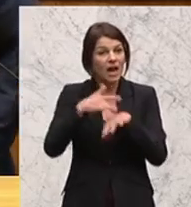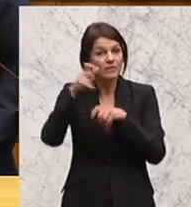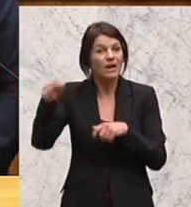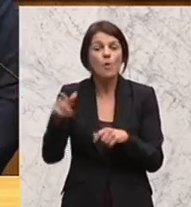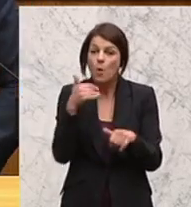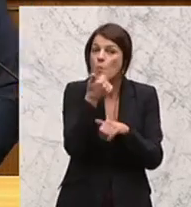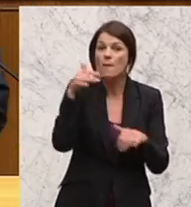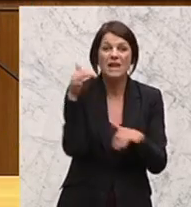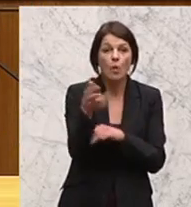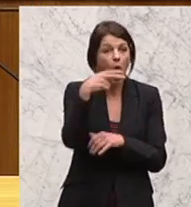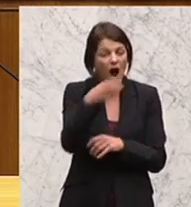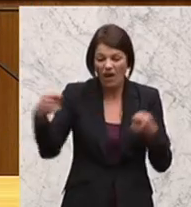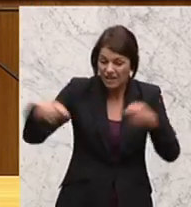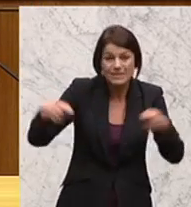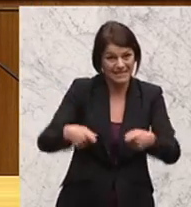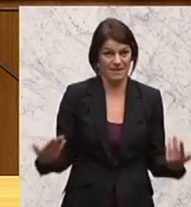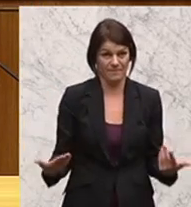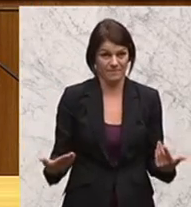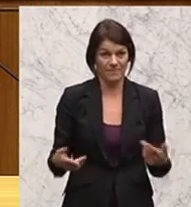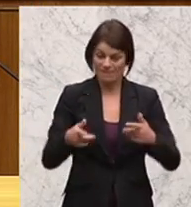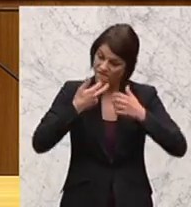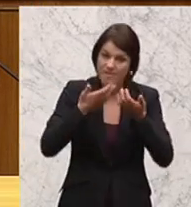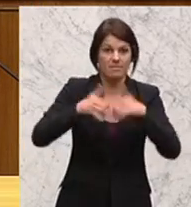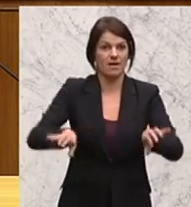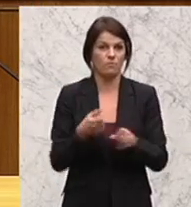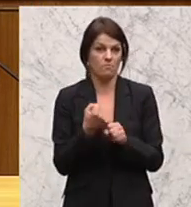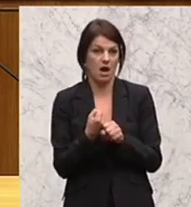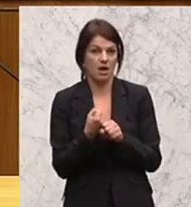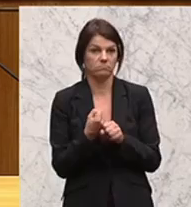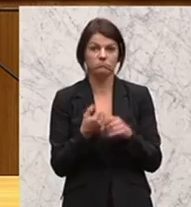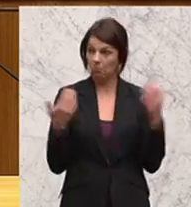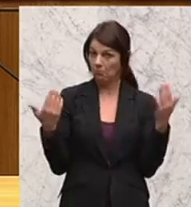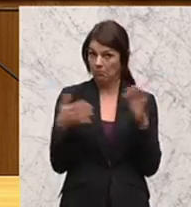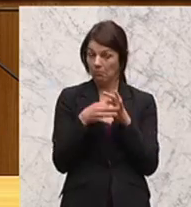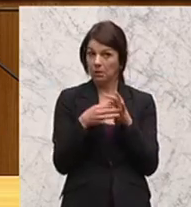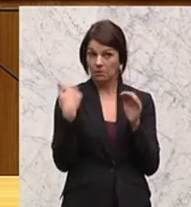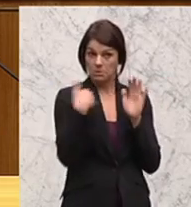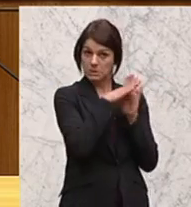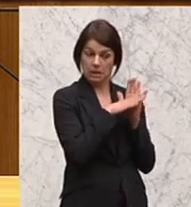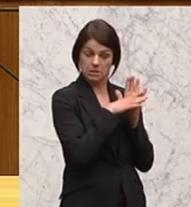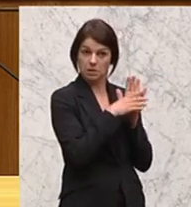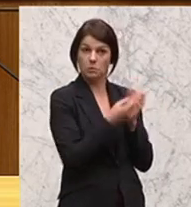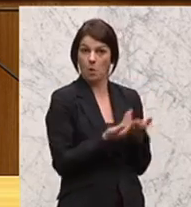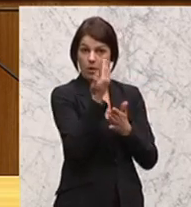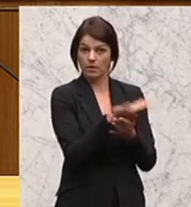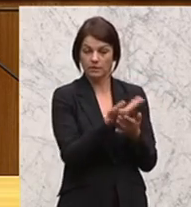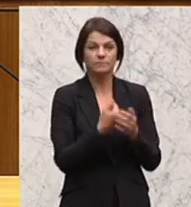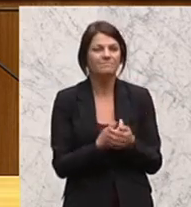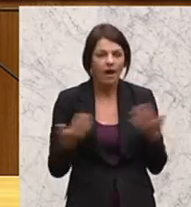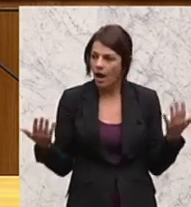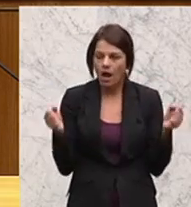Euro österreichweit investiert in diese Trennung aufgrund der Basis des damaligen Gesetzes. Und es ist